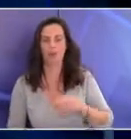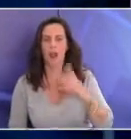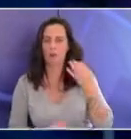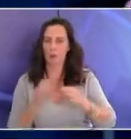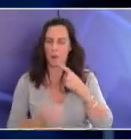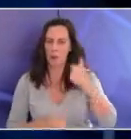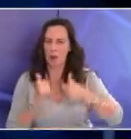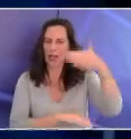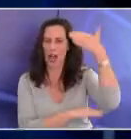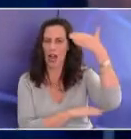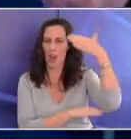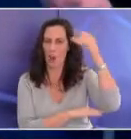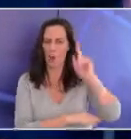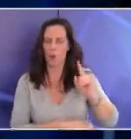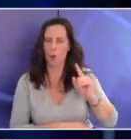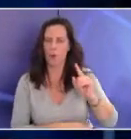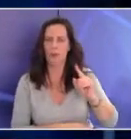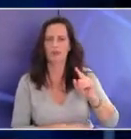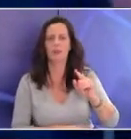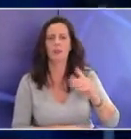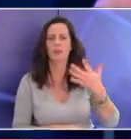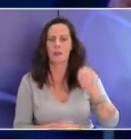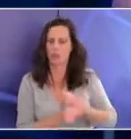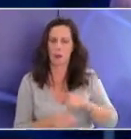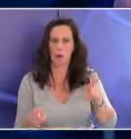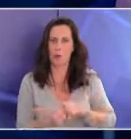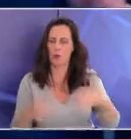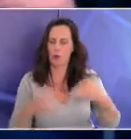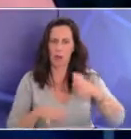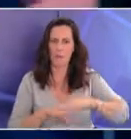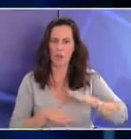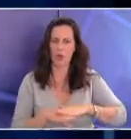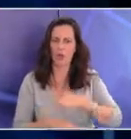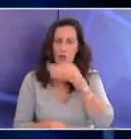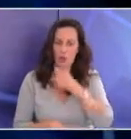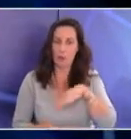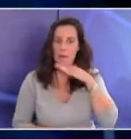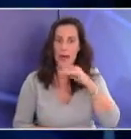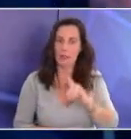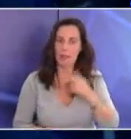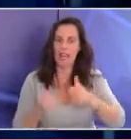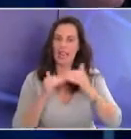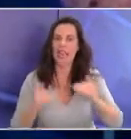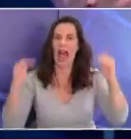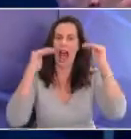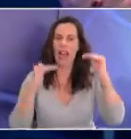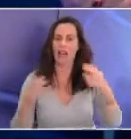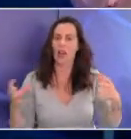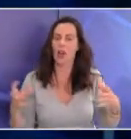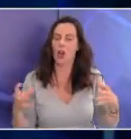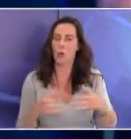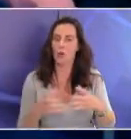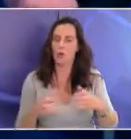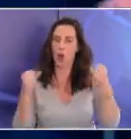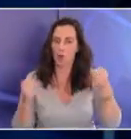אומרים שבליגה הלאומית הפועל קטמון, במבנה שלה ובהתנהלות שלה, היא באמת קבוצה מקצונית. השאלה אם זה יספיק גם לליגת העל, האם קבוצת אוהדים